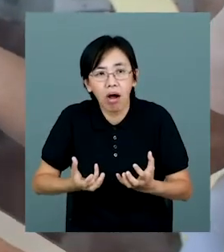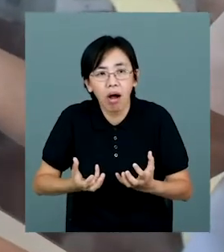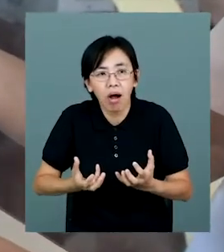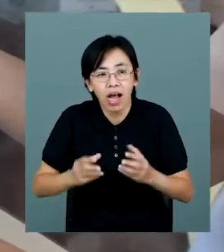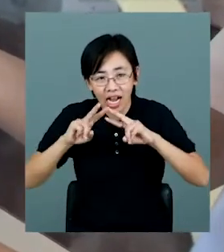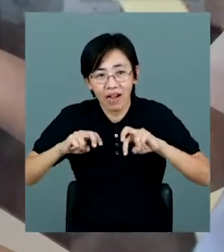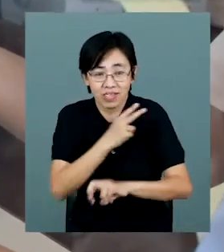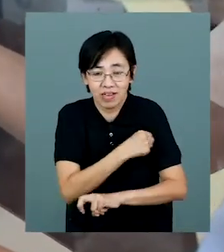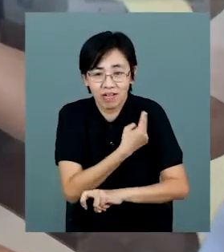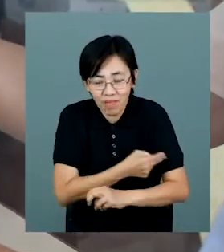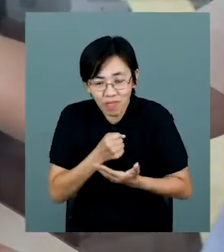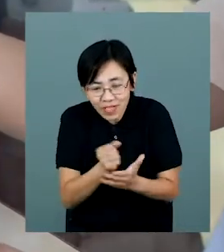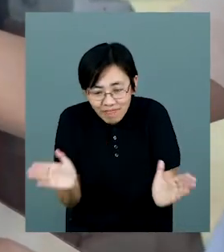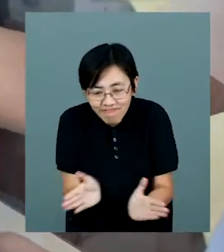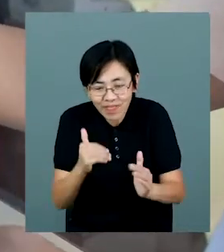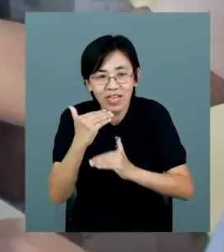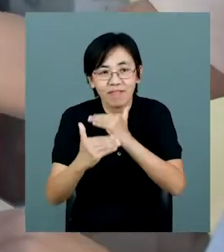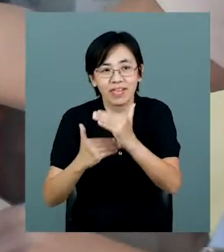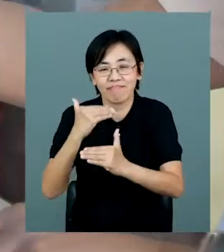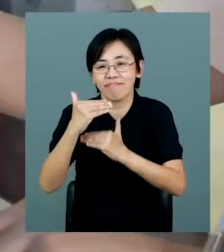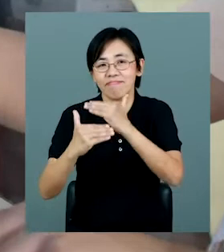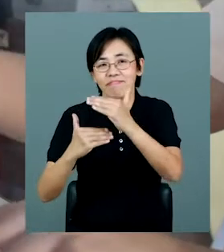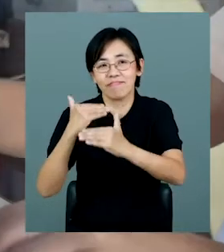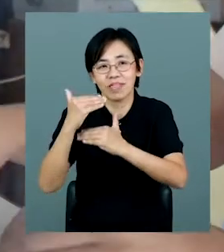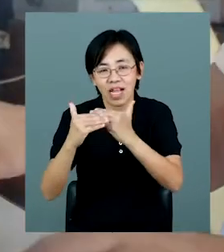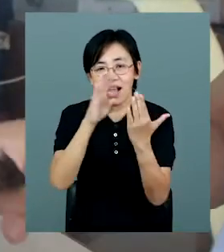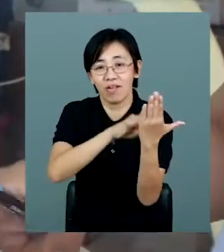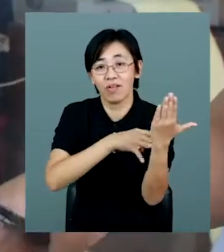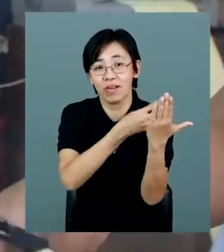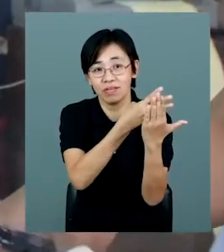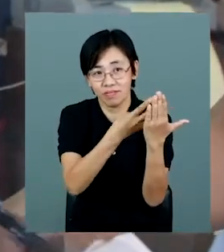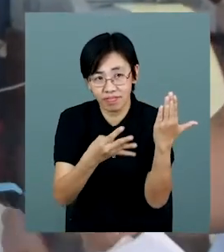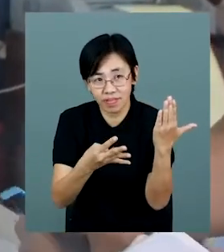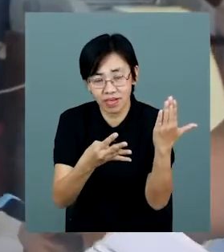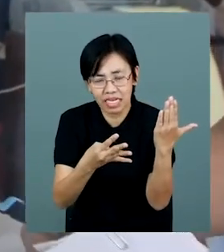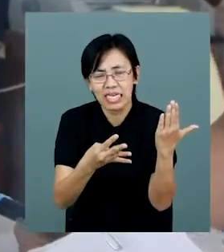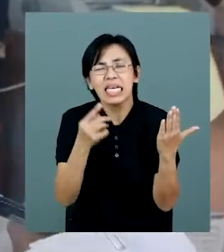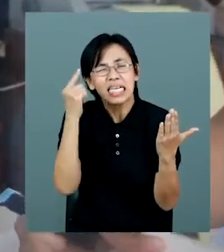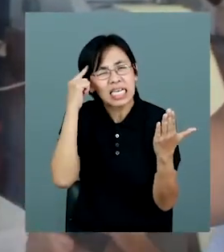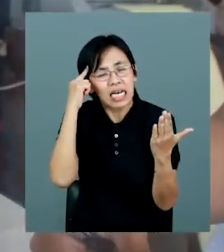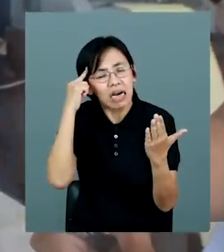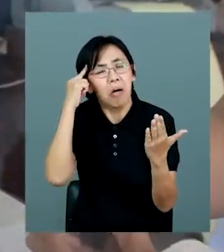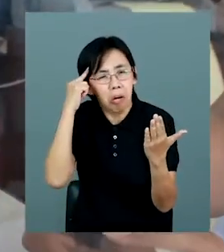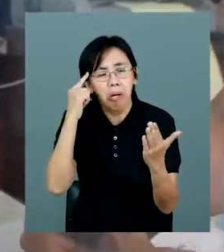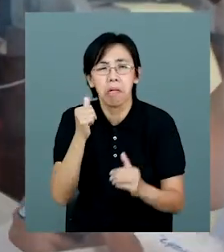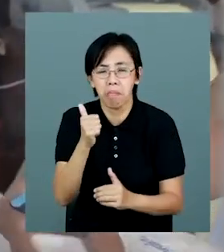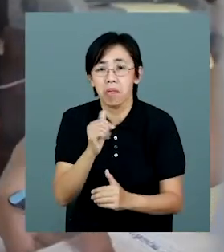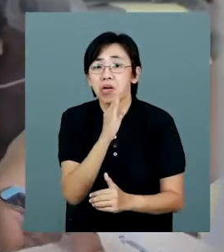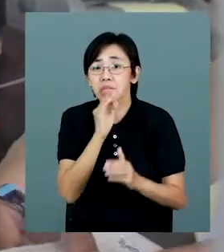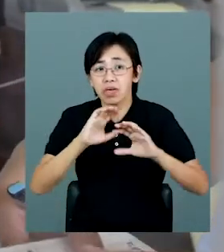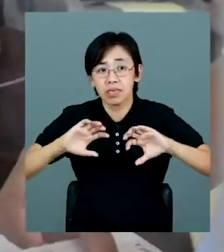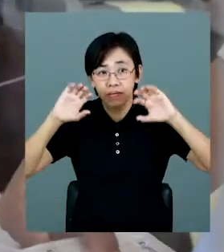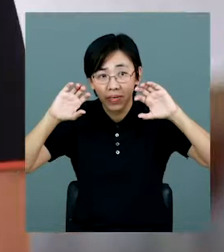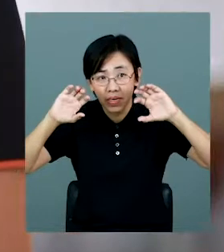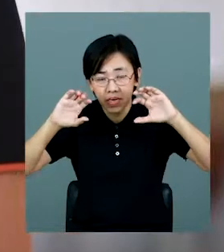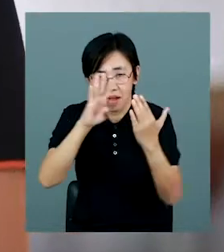านวิจัยของคุณหมอเนี่ยสามารถที่จะมายกระดับเอาไปพัฒนาในเชิงของนโยบายเนี่ยเป็นเรื่องที่ดีมากถ้าหน่วยง